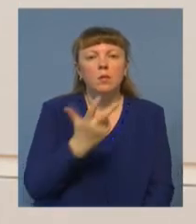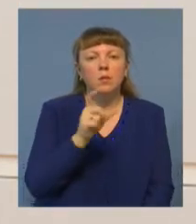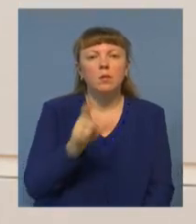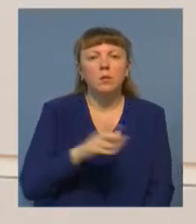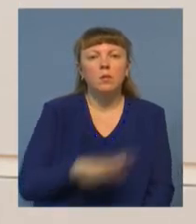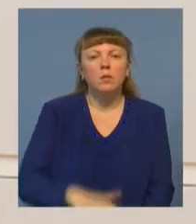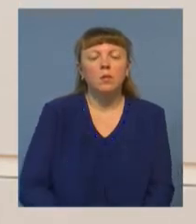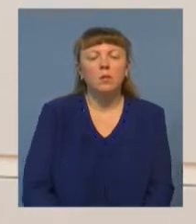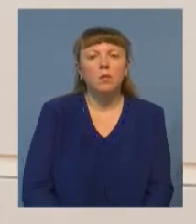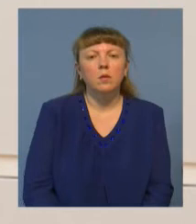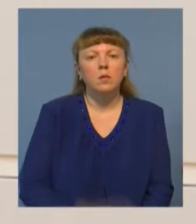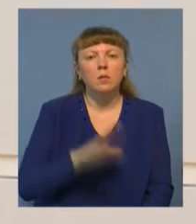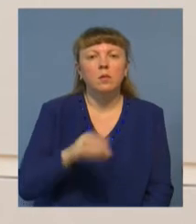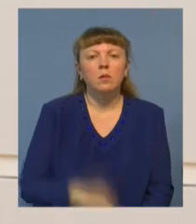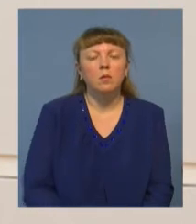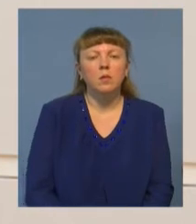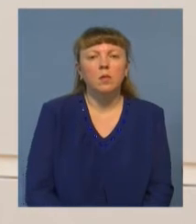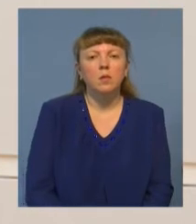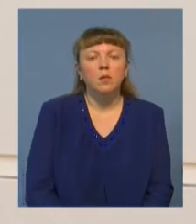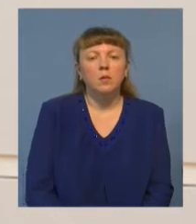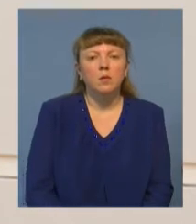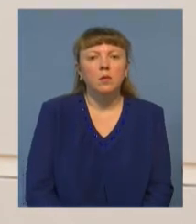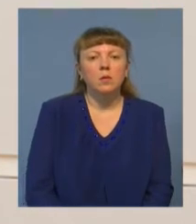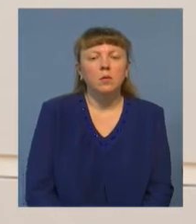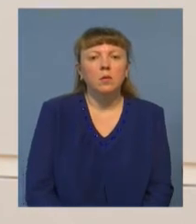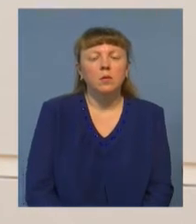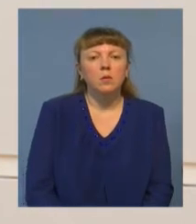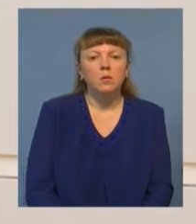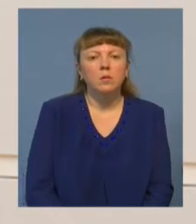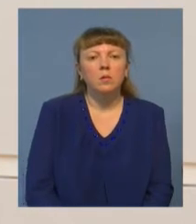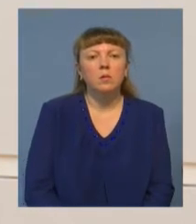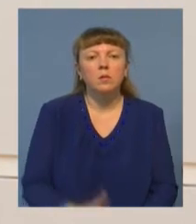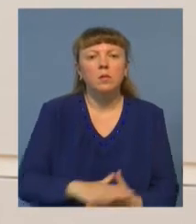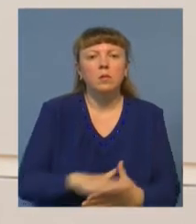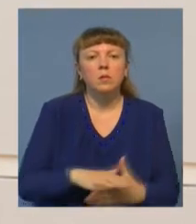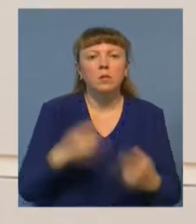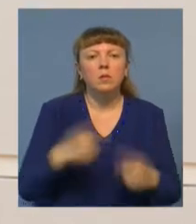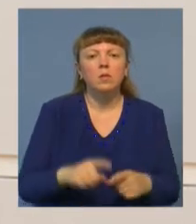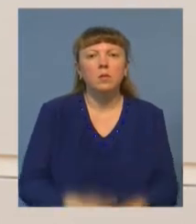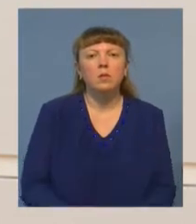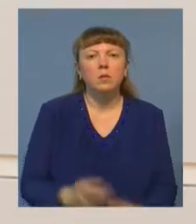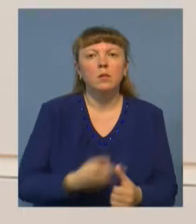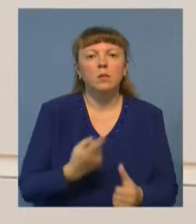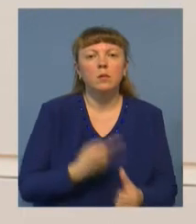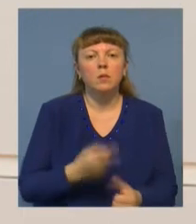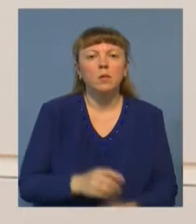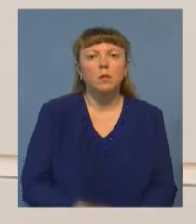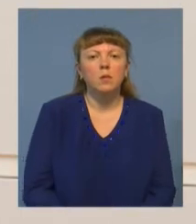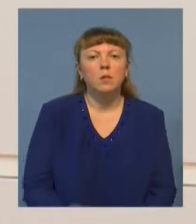трое-четверо детей, да, и у всех у них вот фамилия разная, имя разное, и вот